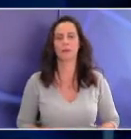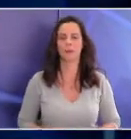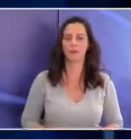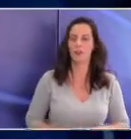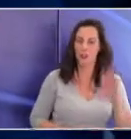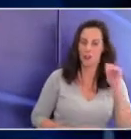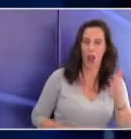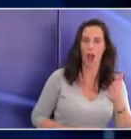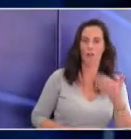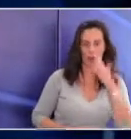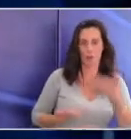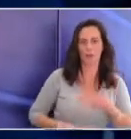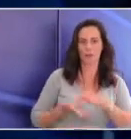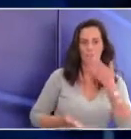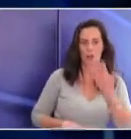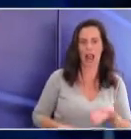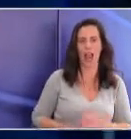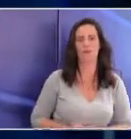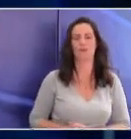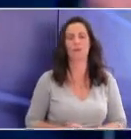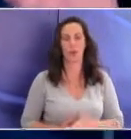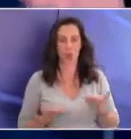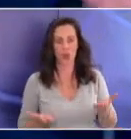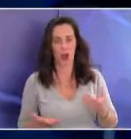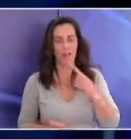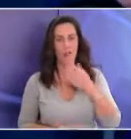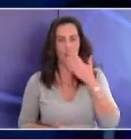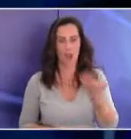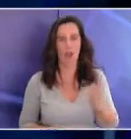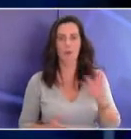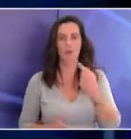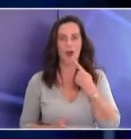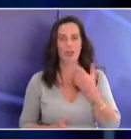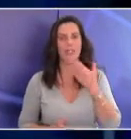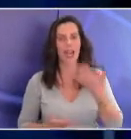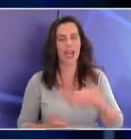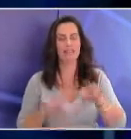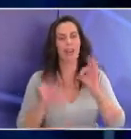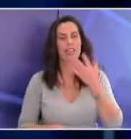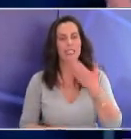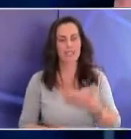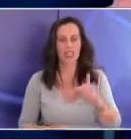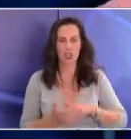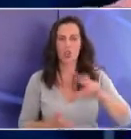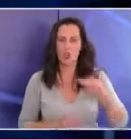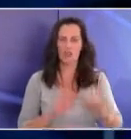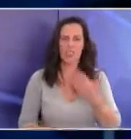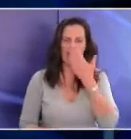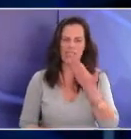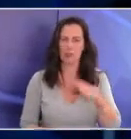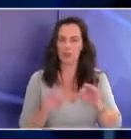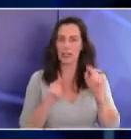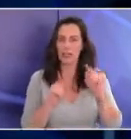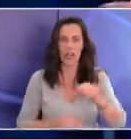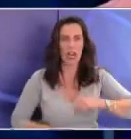שלום וברכה, מירושלים. טוב, נדבר על ירושלים, אז בואי נדבר על ישראל, על נבחרת ישראל, כי שוב התאכזבנו, הנבחרת